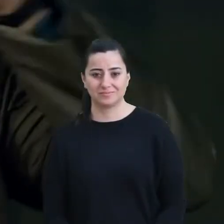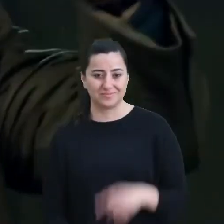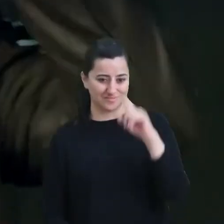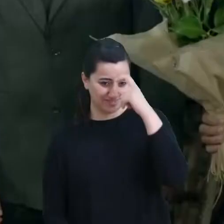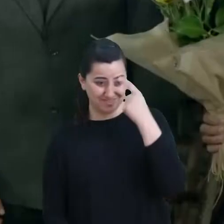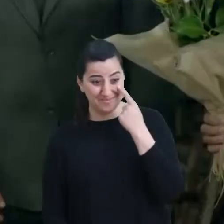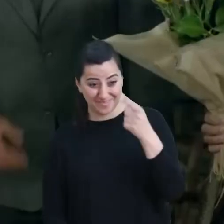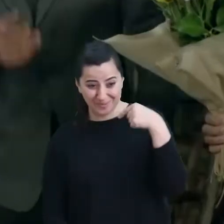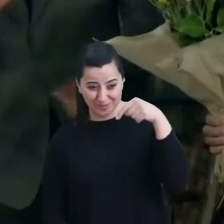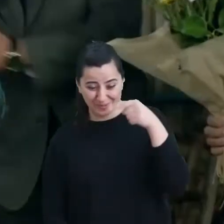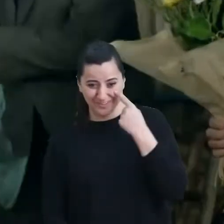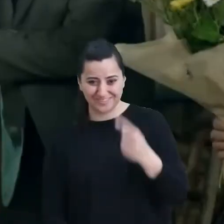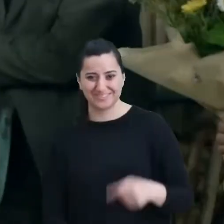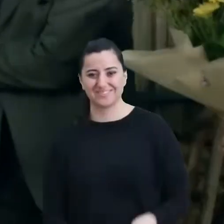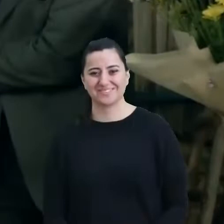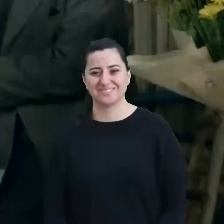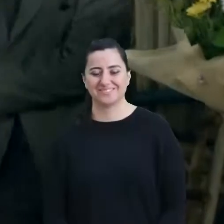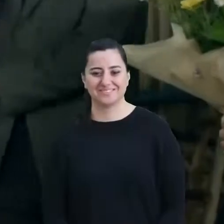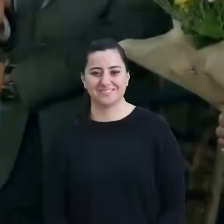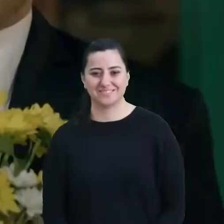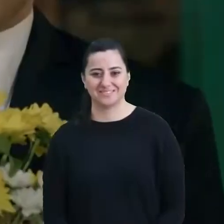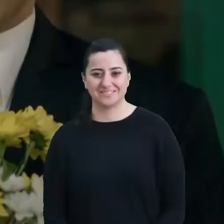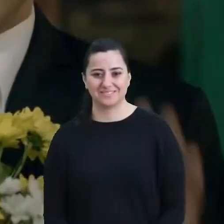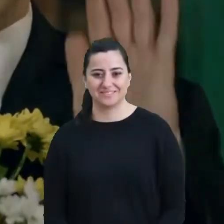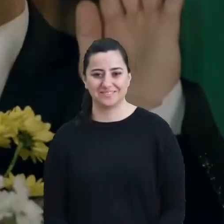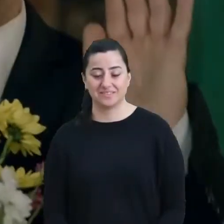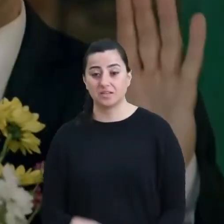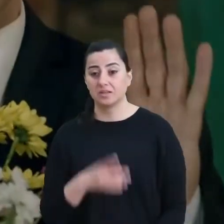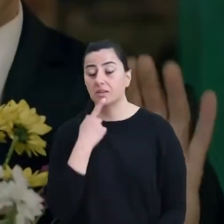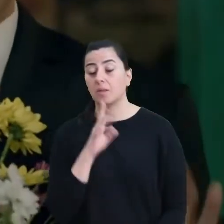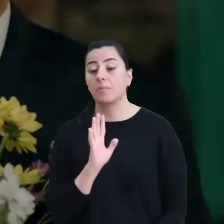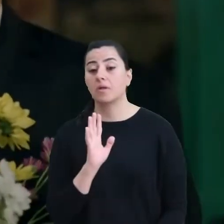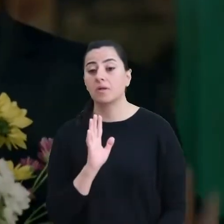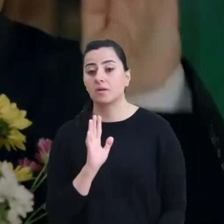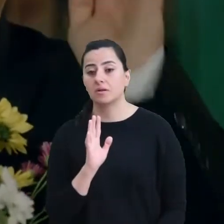Kuyruğa bak sen kuyruğa. Saçından düşen bir tutama bakıp gülüştüler. Demen lan öyle.